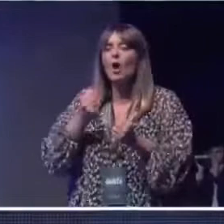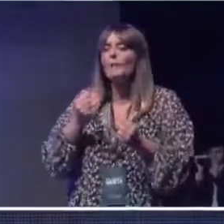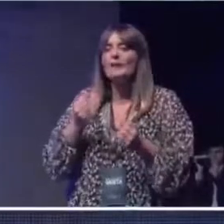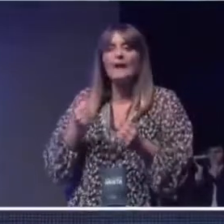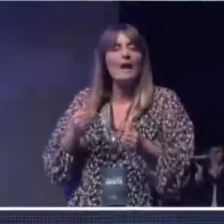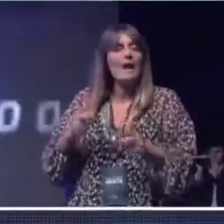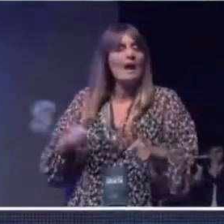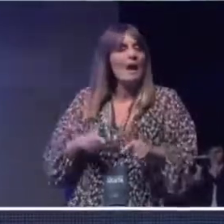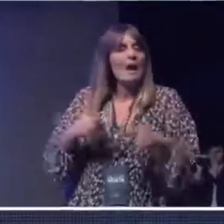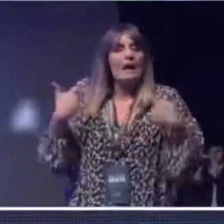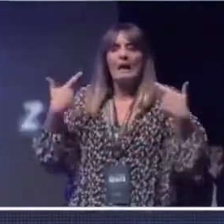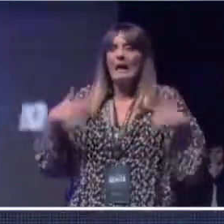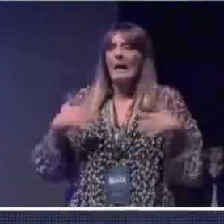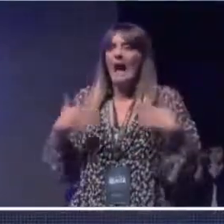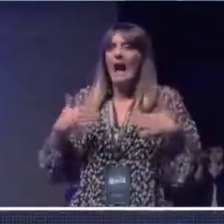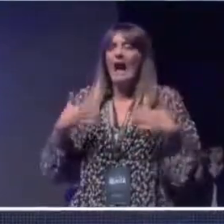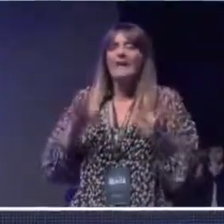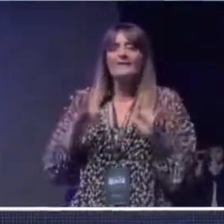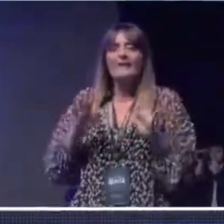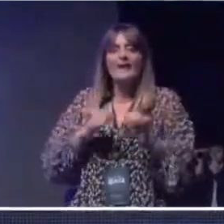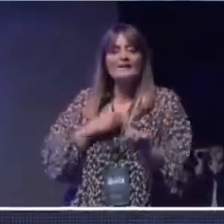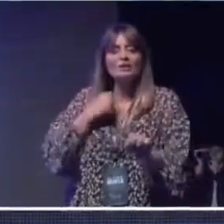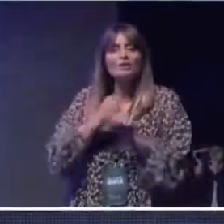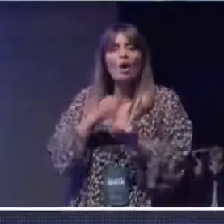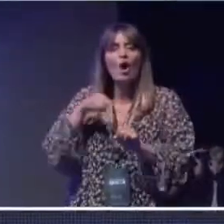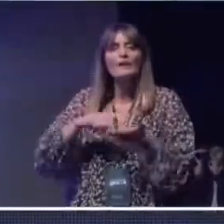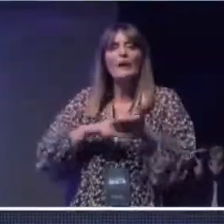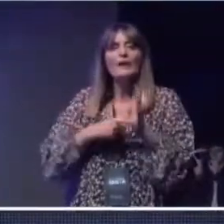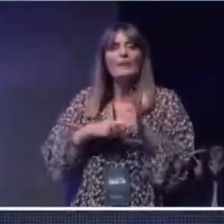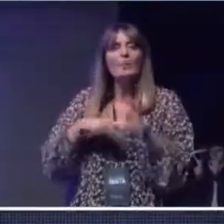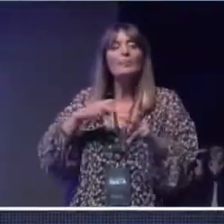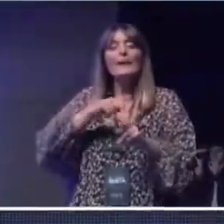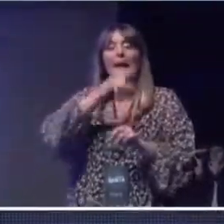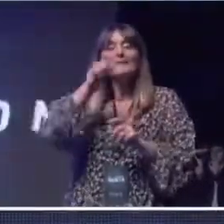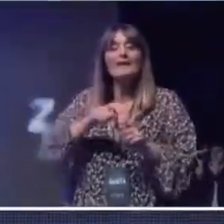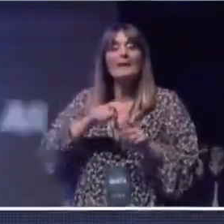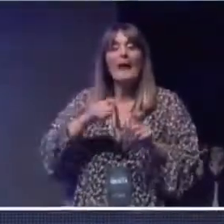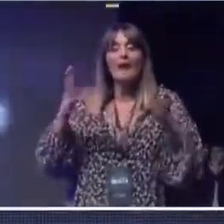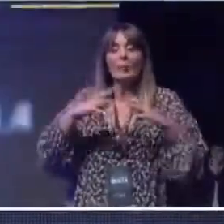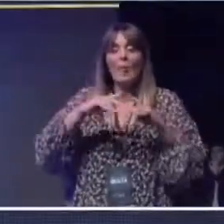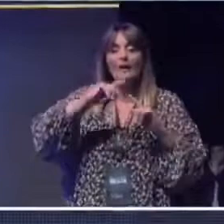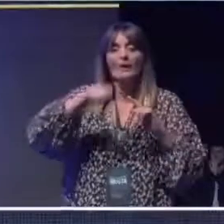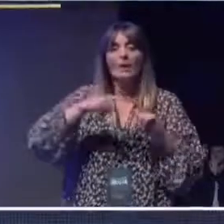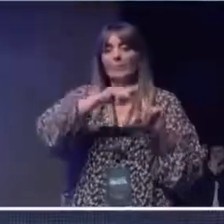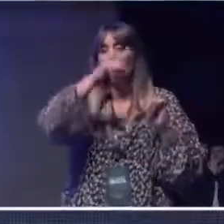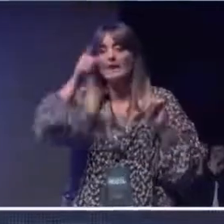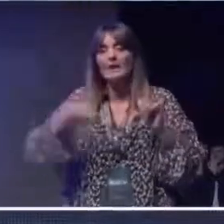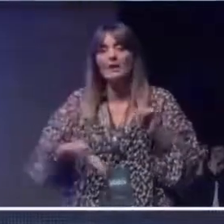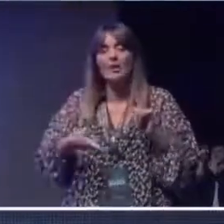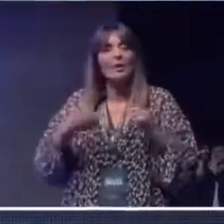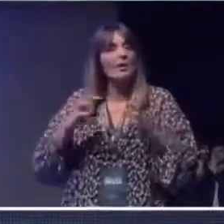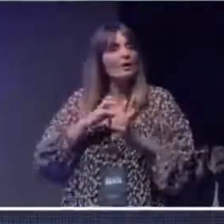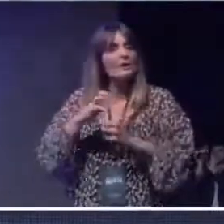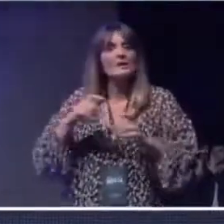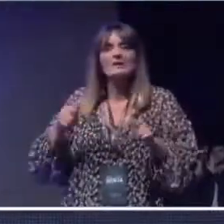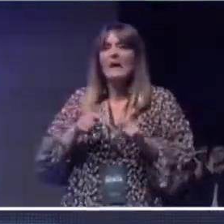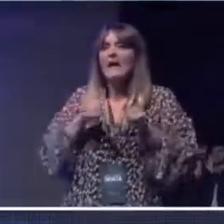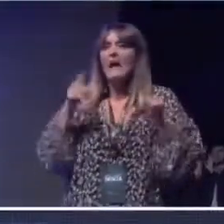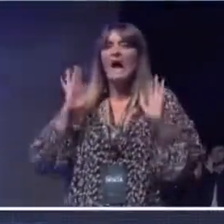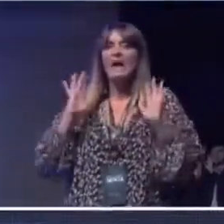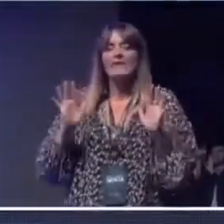della storia della Repubblica Italiana da dopo il dopoguerra ad oggi. E lo abbiamo fatto in quanto noi abbiamo